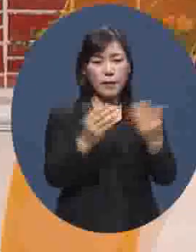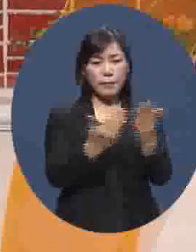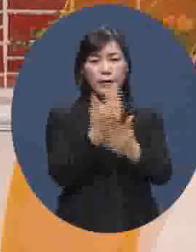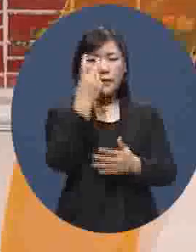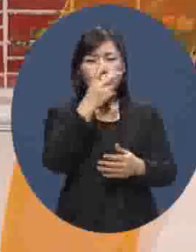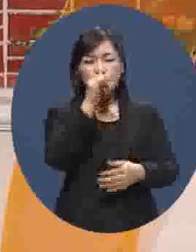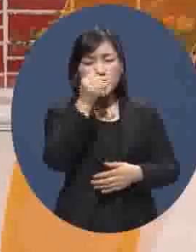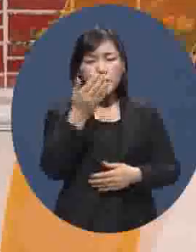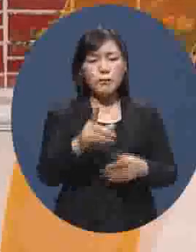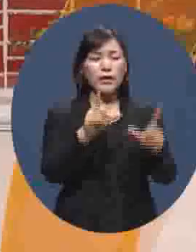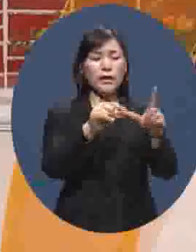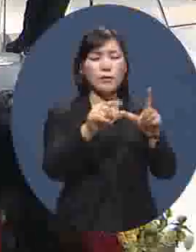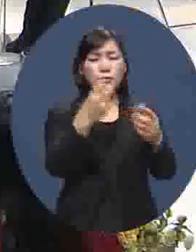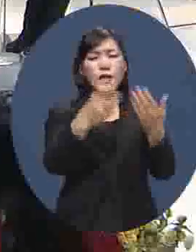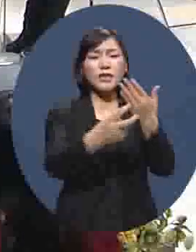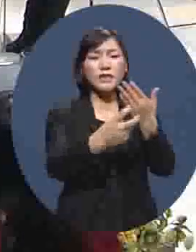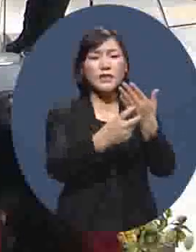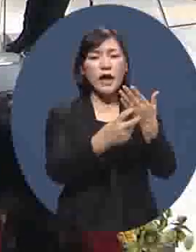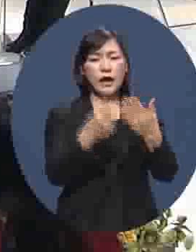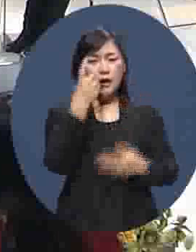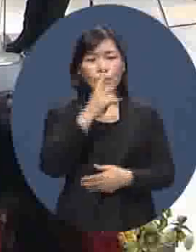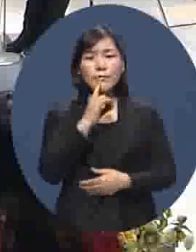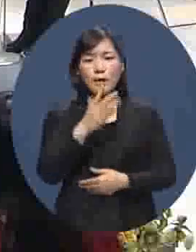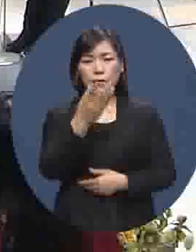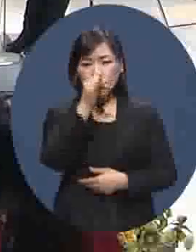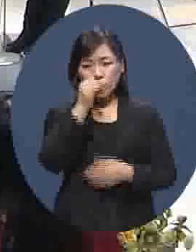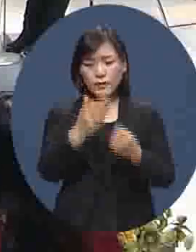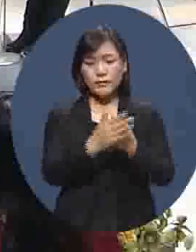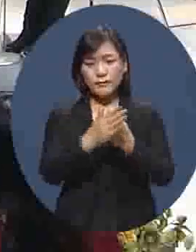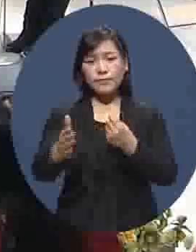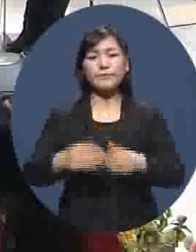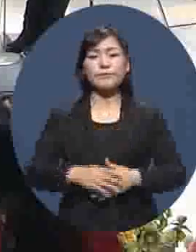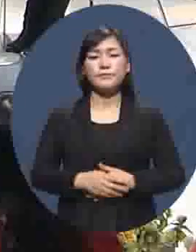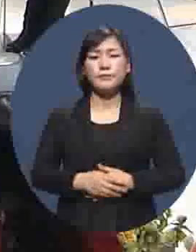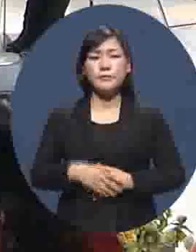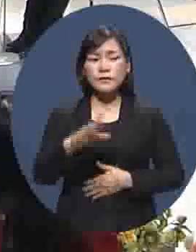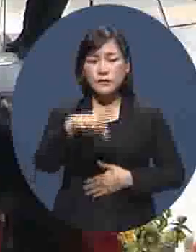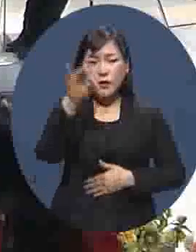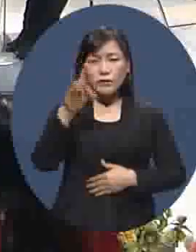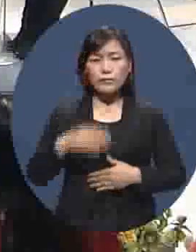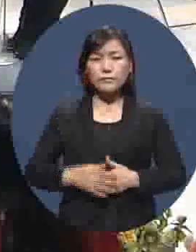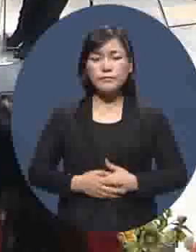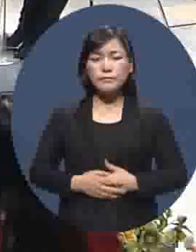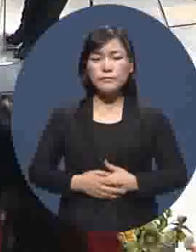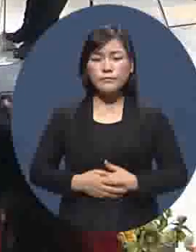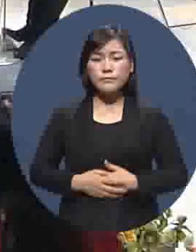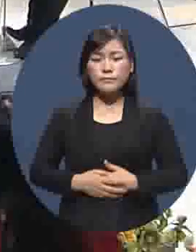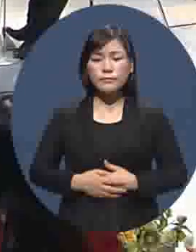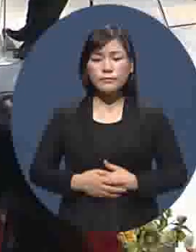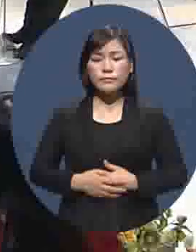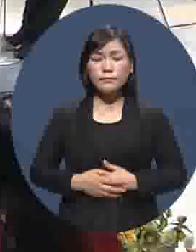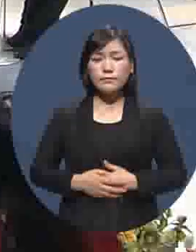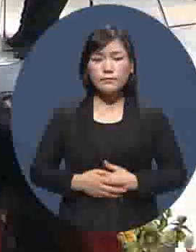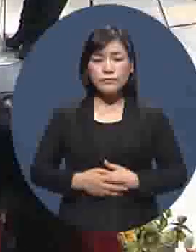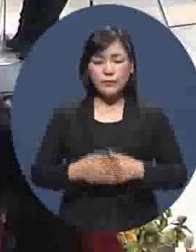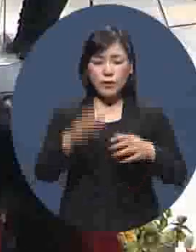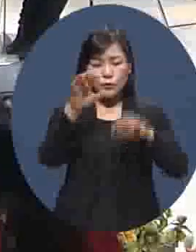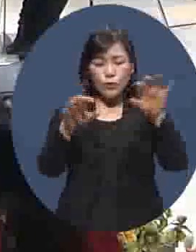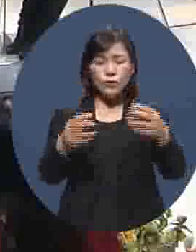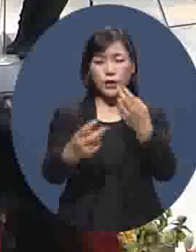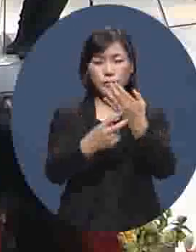계시지만 이제 의학적인 검사를 이제 많이 하시게 돼요. 근데 아까 처음에 그 동네